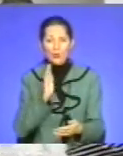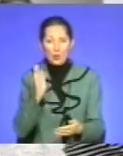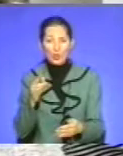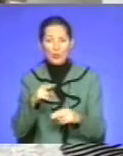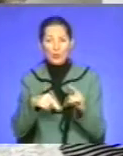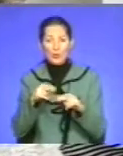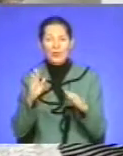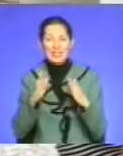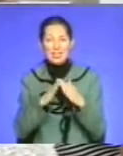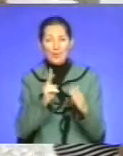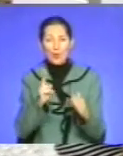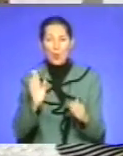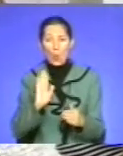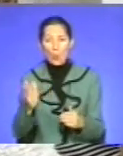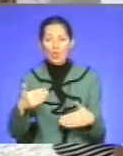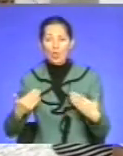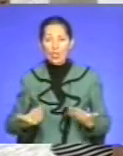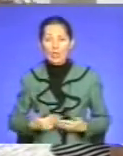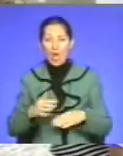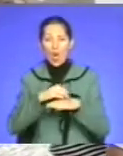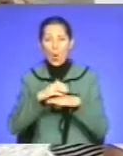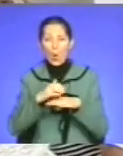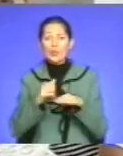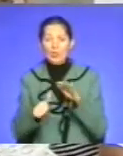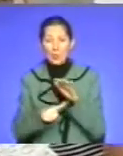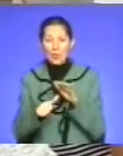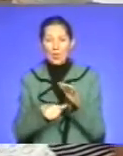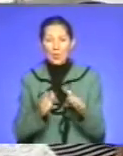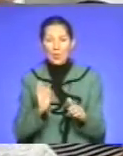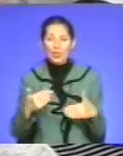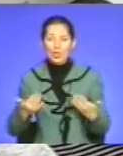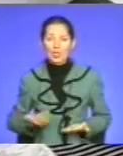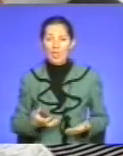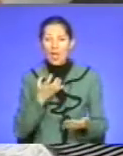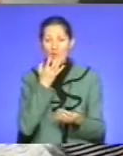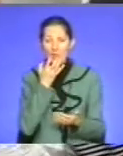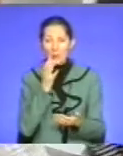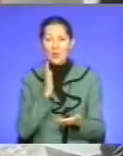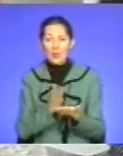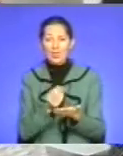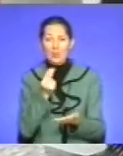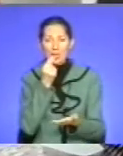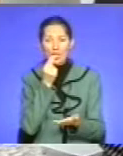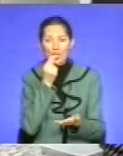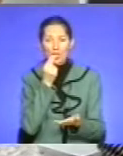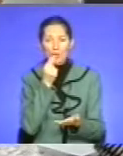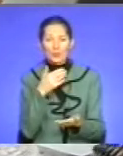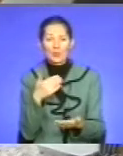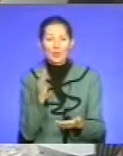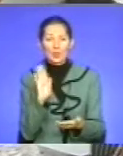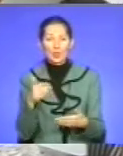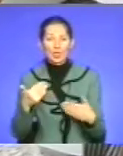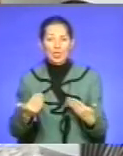збудувати дім, в якому будуть жити котики з двору, і вони будуть там жити в теплі, вони будуть мати їжу, ну, вони будуть жити